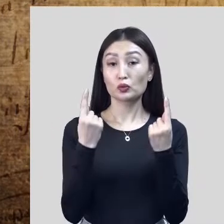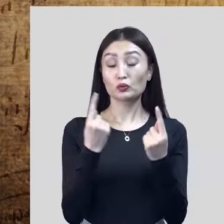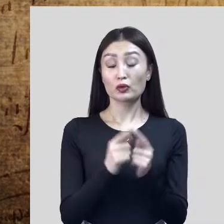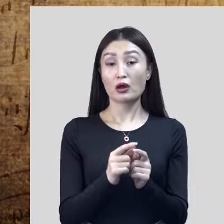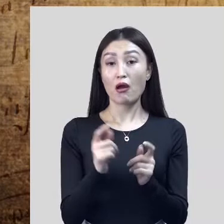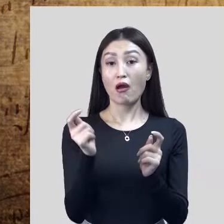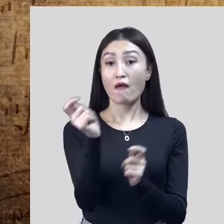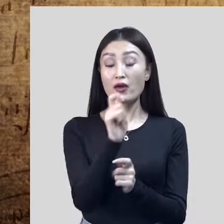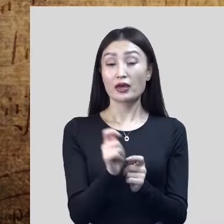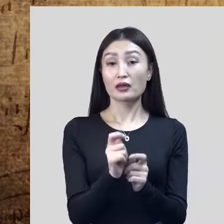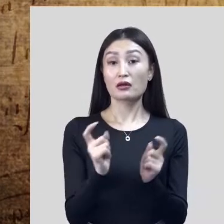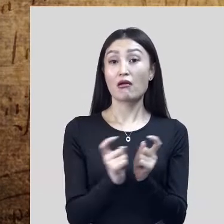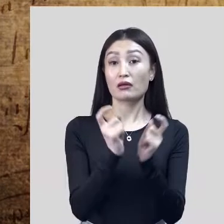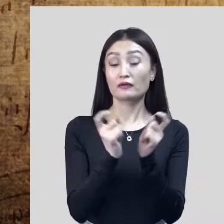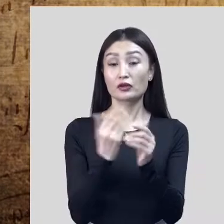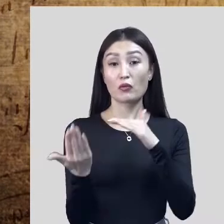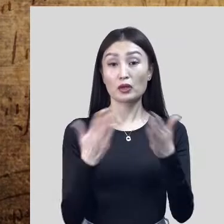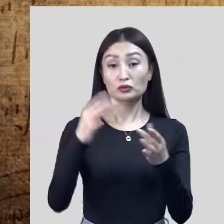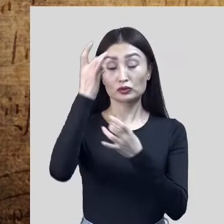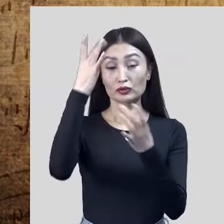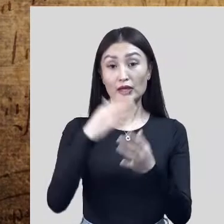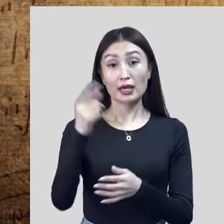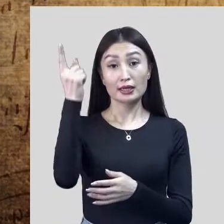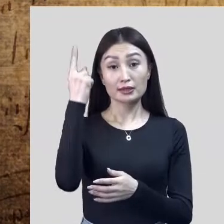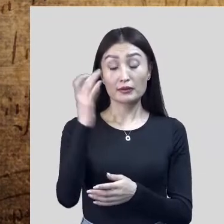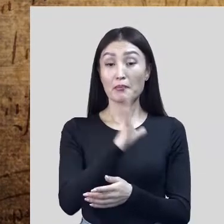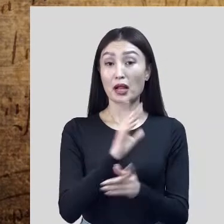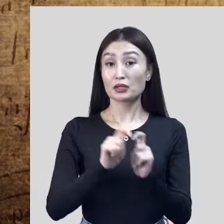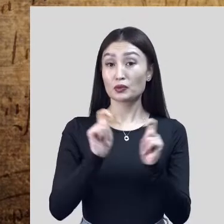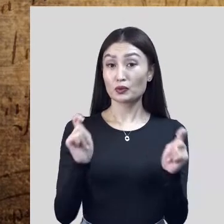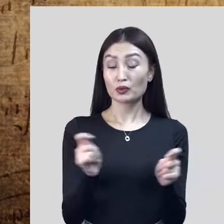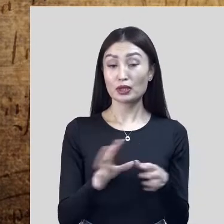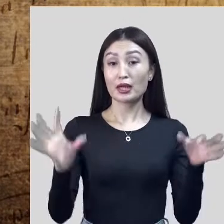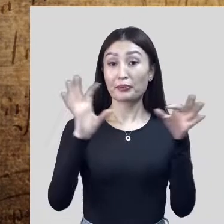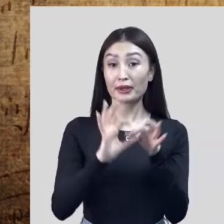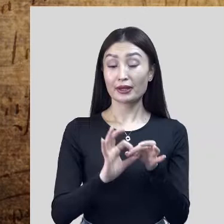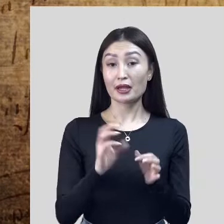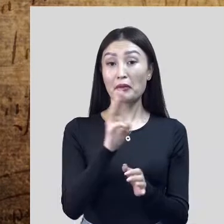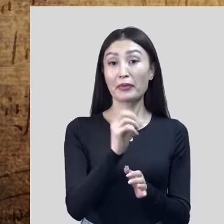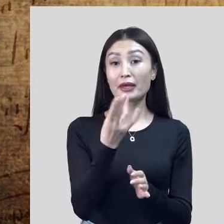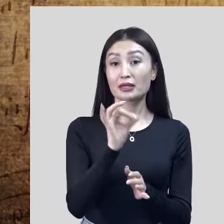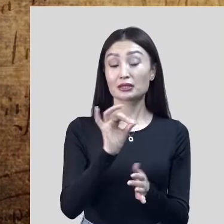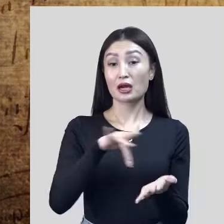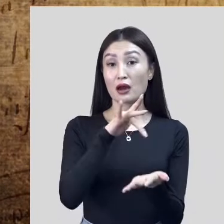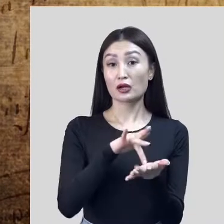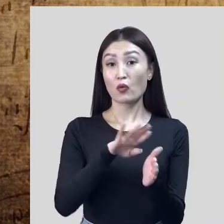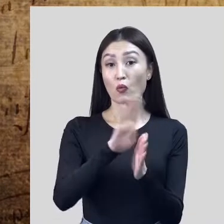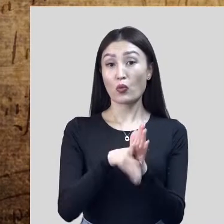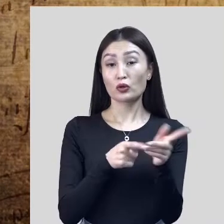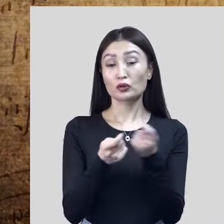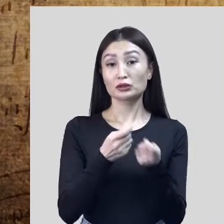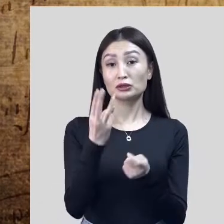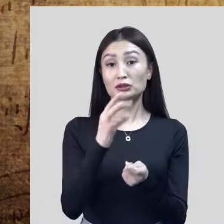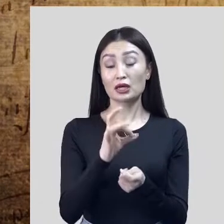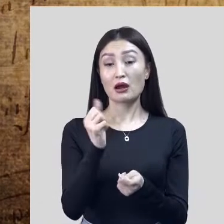военных конфликтов между городами этой цивилизации. Известно, что было создано объединение микенских городов под руководством